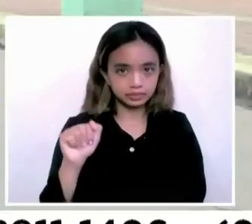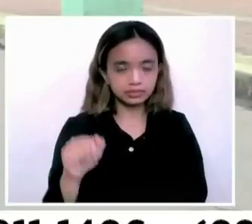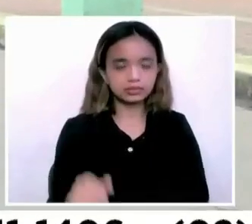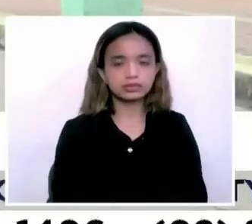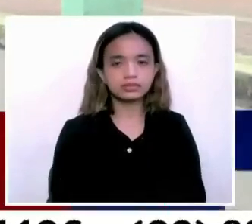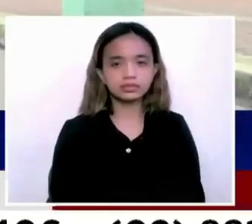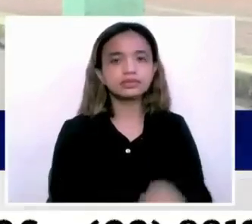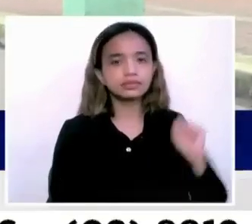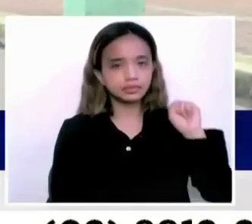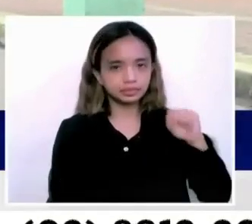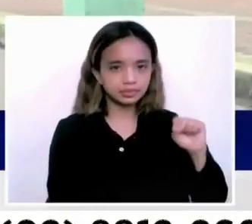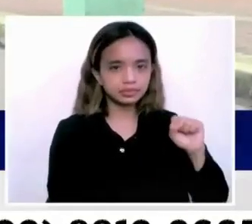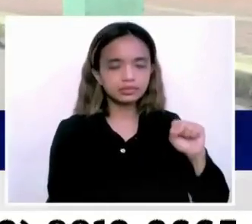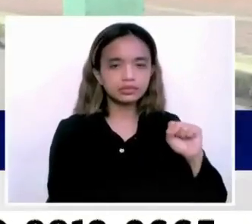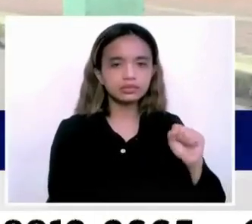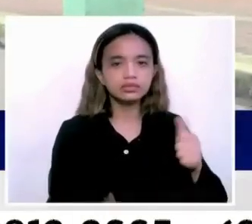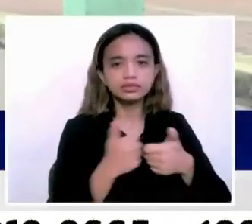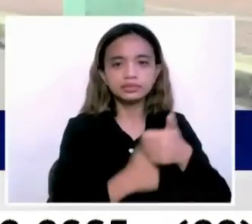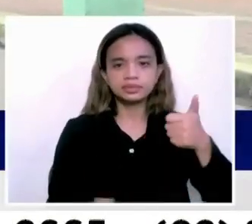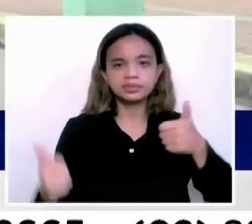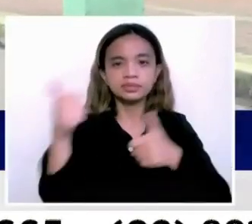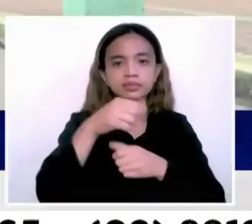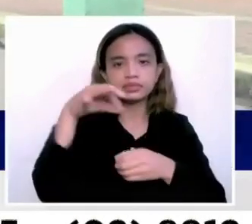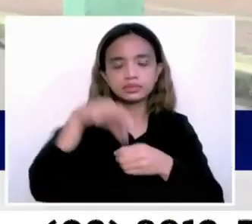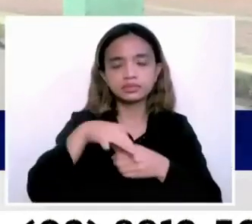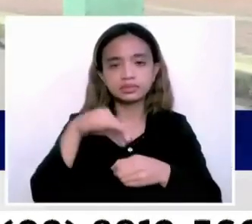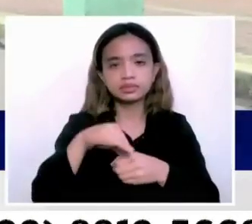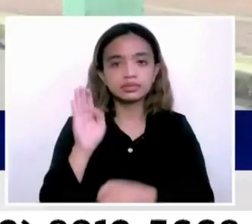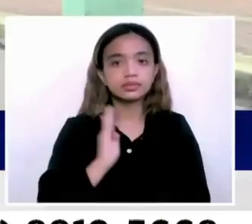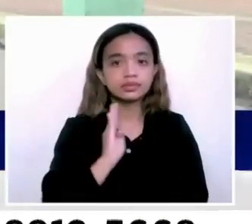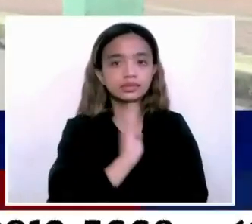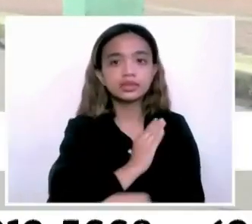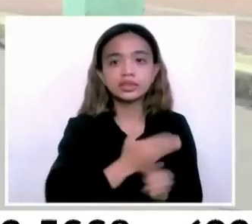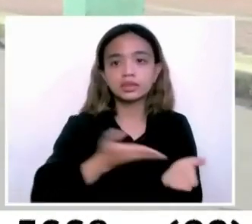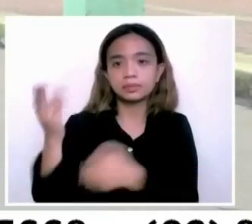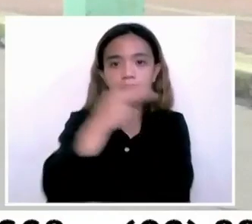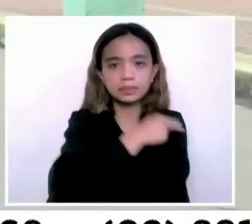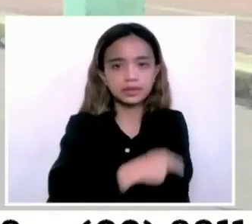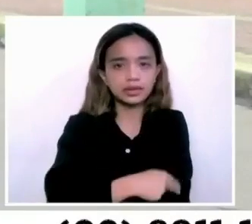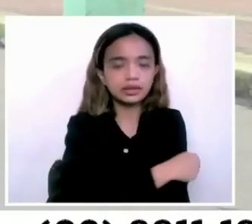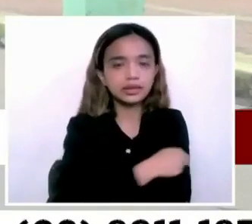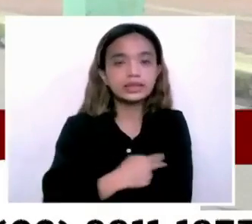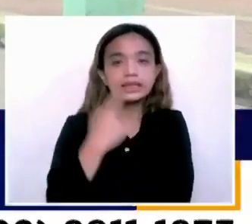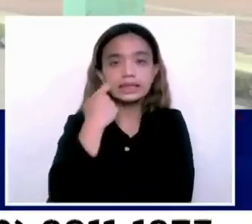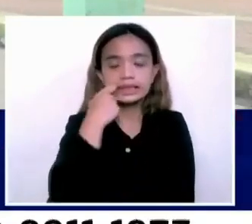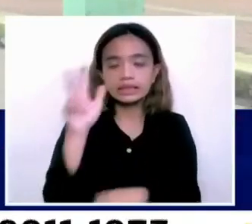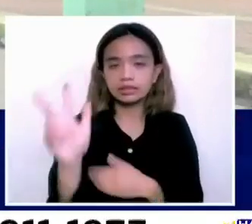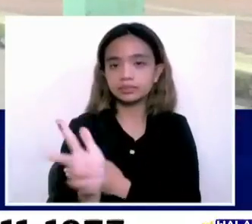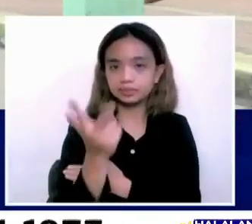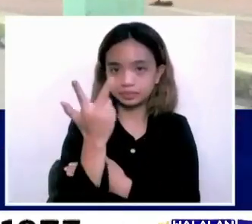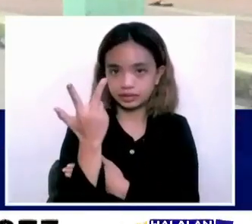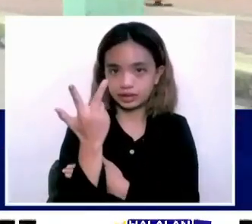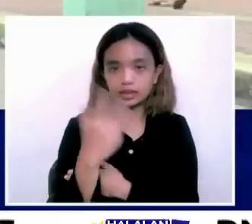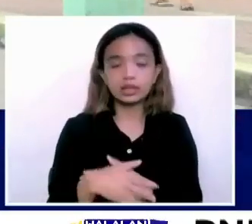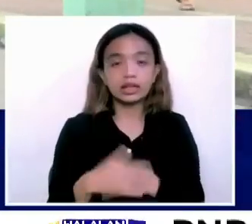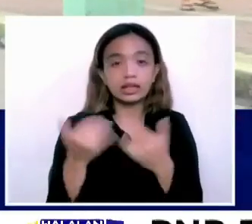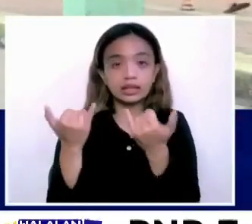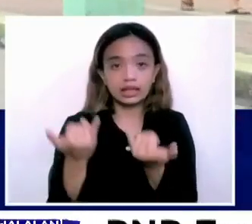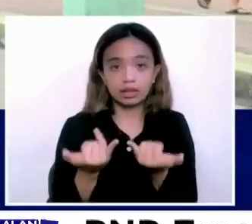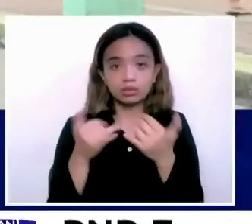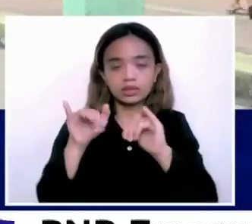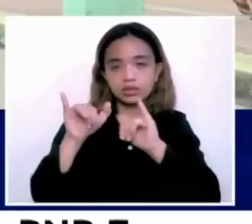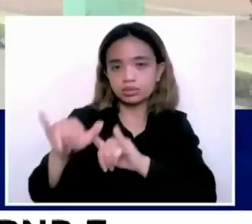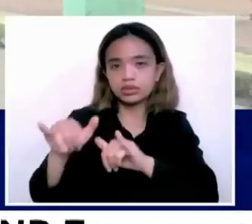Yes, Henry, yung chairman ng Electoral Board ay isinugod sa ospital yan kaninang alas 3 ng madaling araw at nandun na siya sa ospital